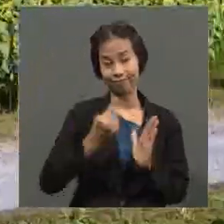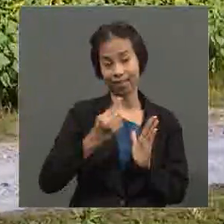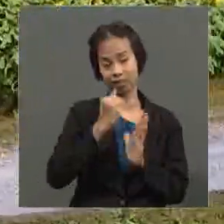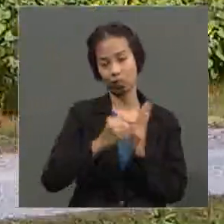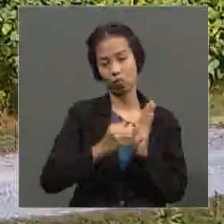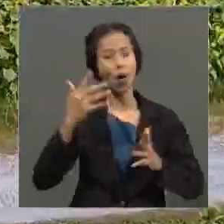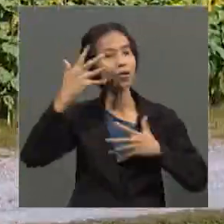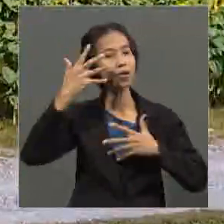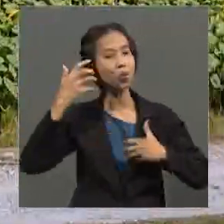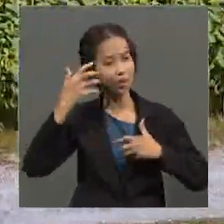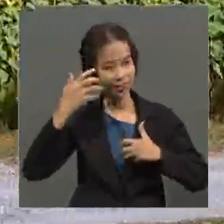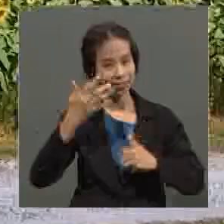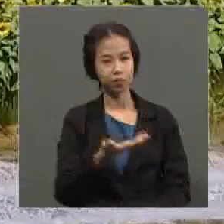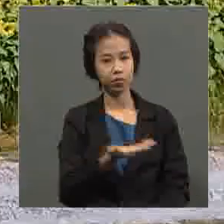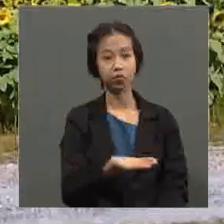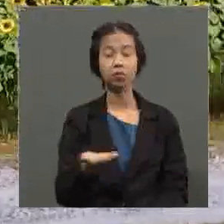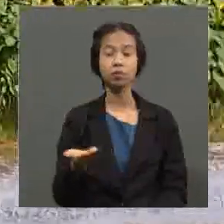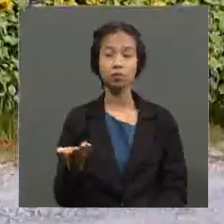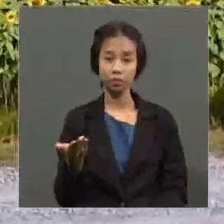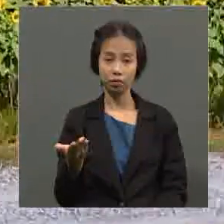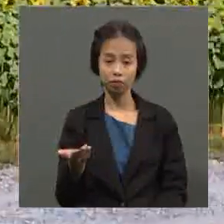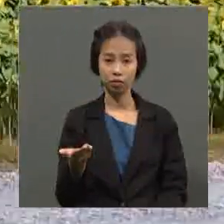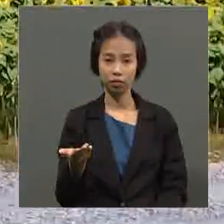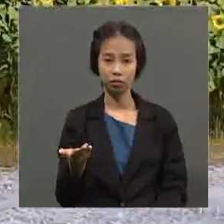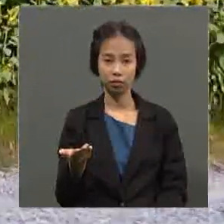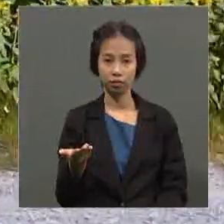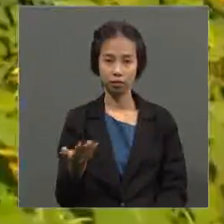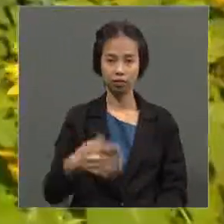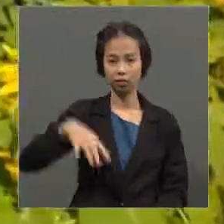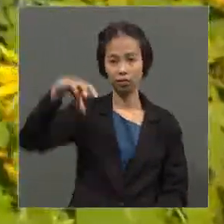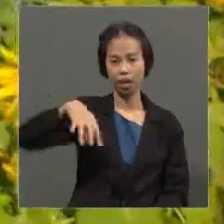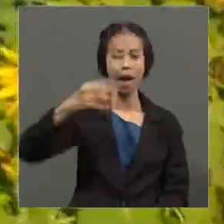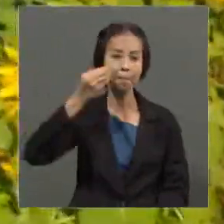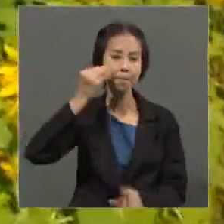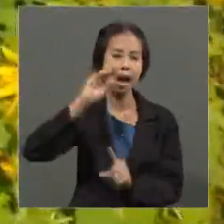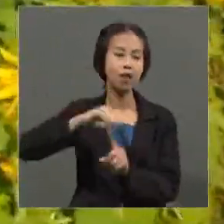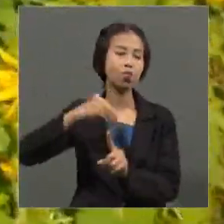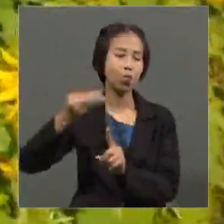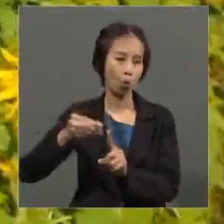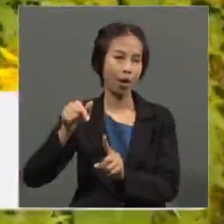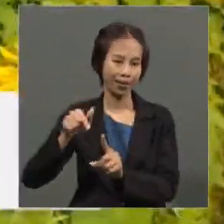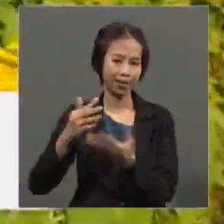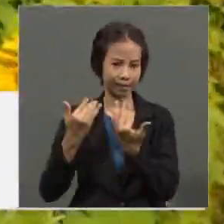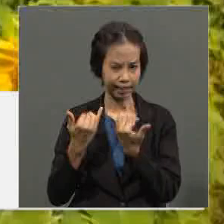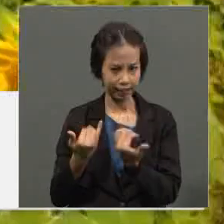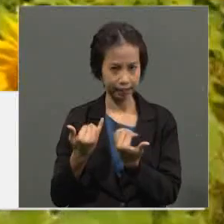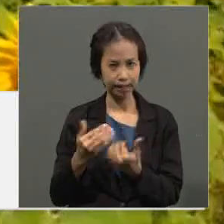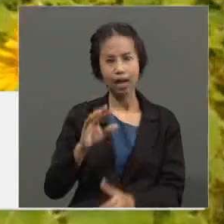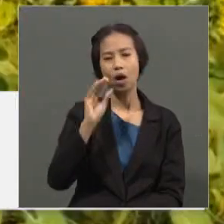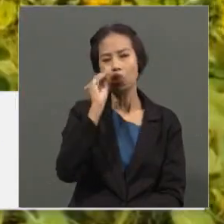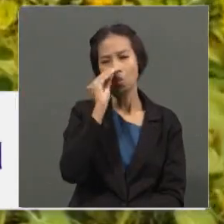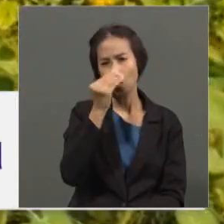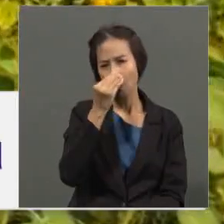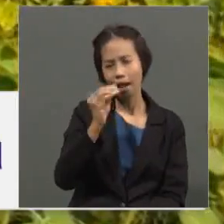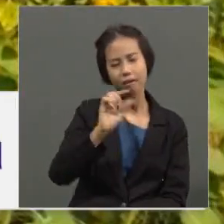ลพบุรีก็คือทุ่งทานตะวันบานบ้านกล้วยและไข่ขณะนี้กำลังทยอยออกดอกบานสะพรั่ง